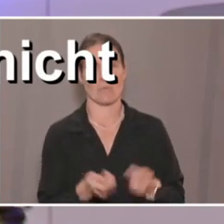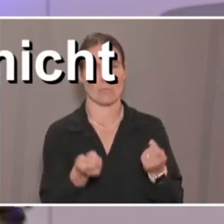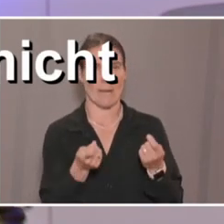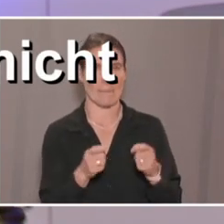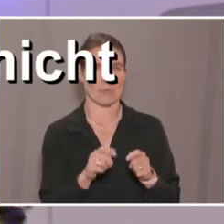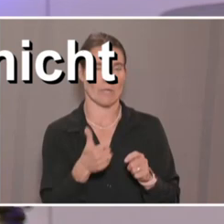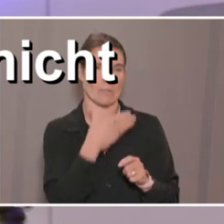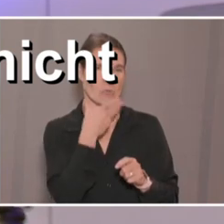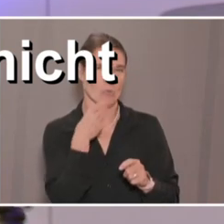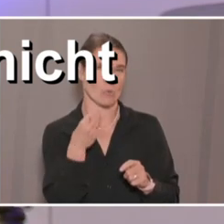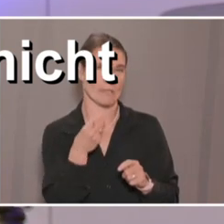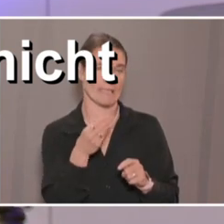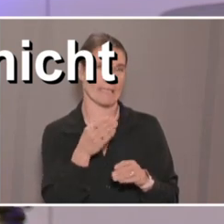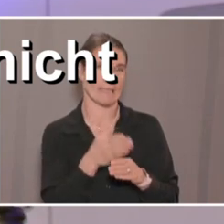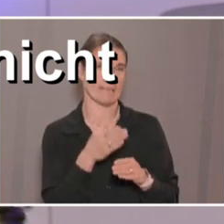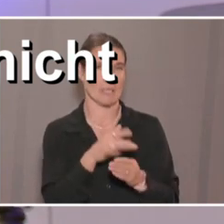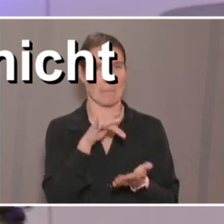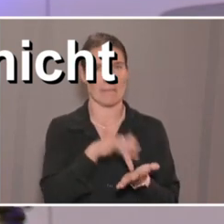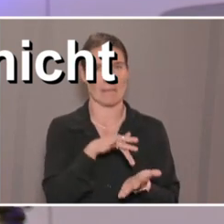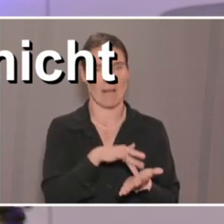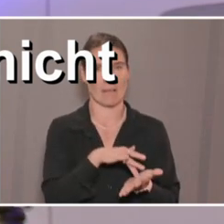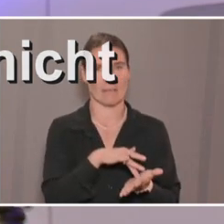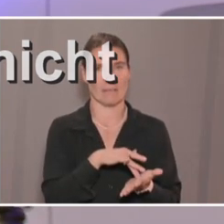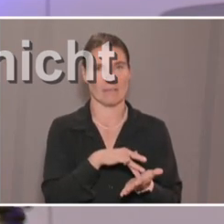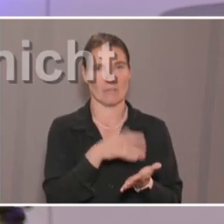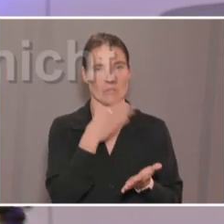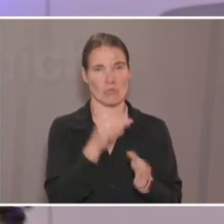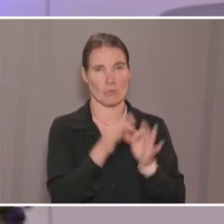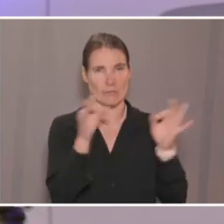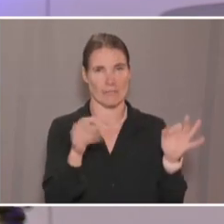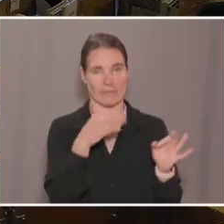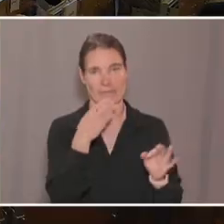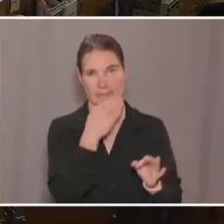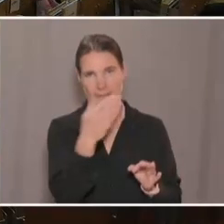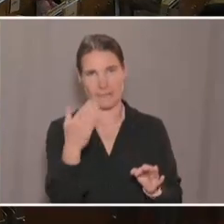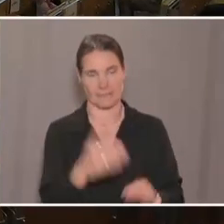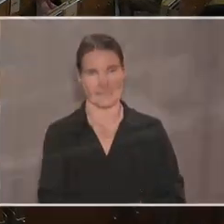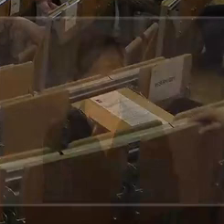noch einen schönen restlichen Mittag und einen schönen Tag. Vielen Dank.